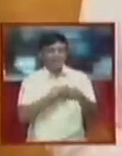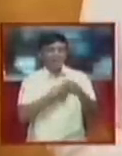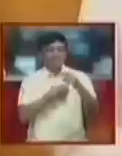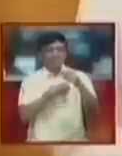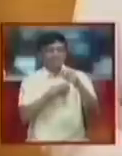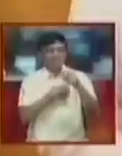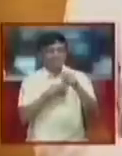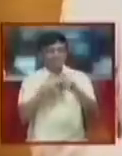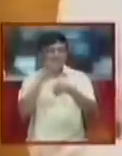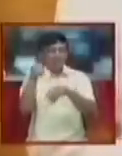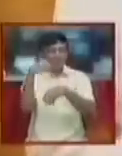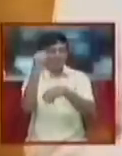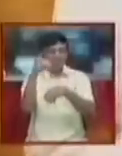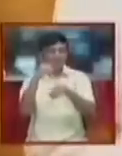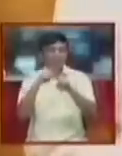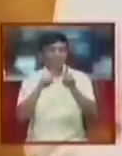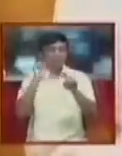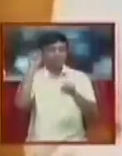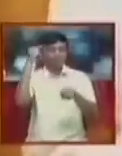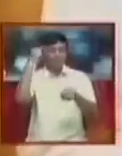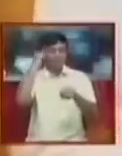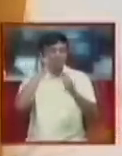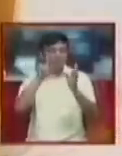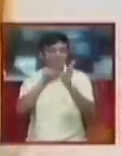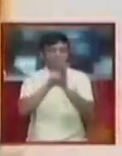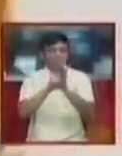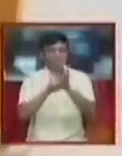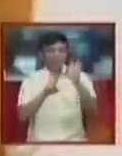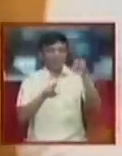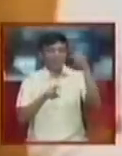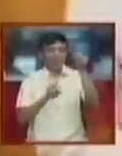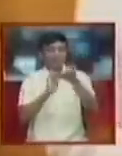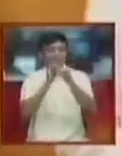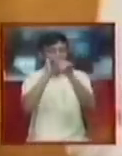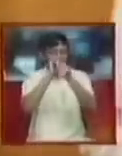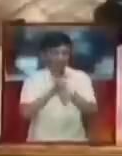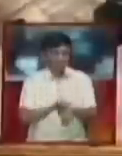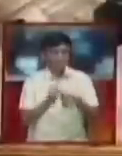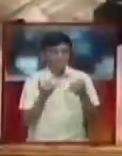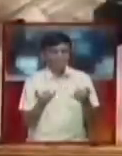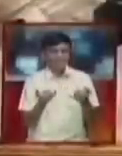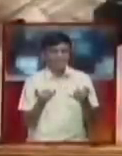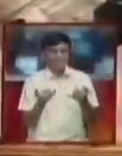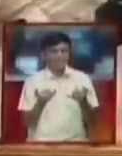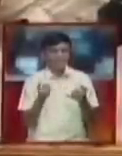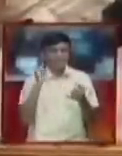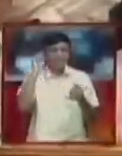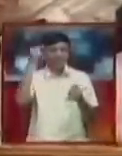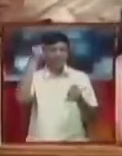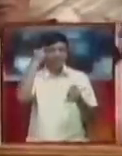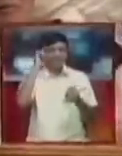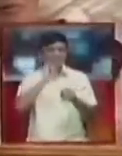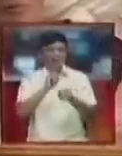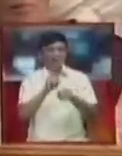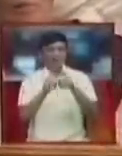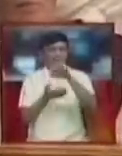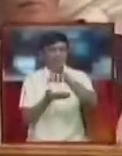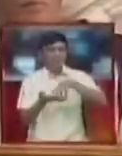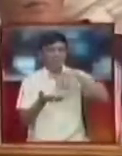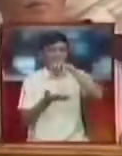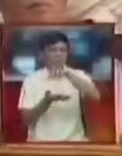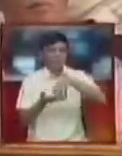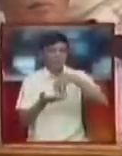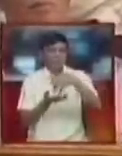bombero, hindi sa opisyal ng gobyerno. Karaniwan na rin po ito. Ang gobyernong dating nang-aabuso, ngayon tunay na kakampi